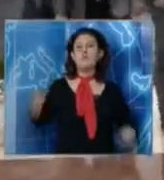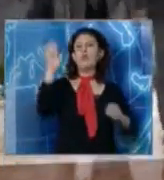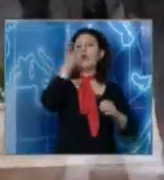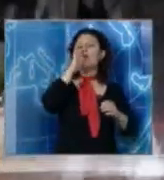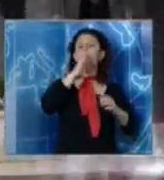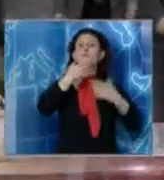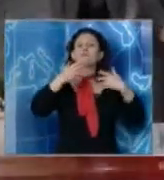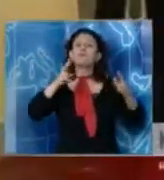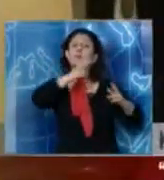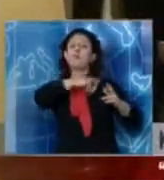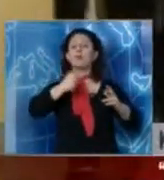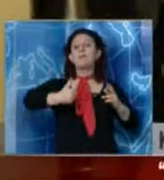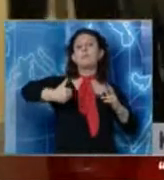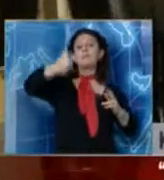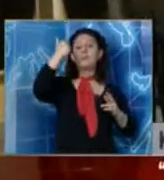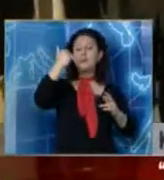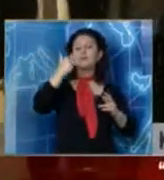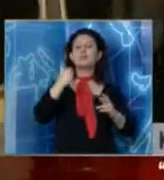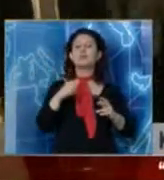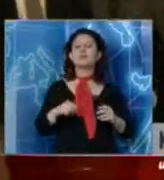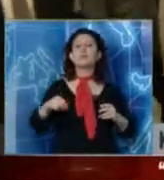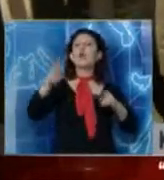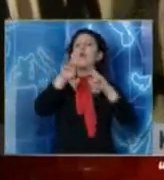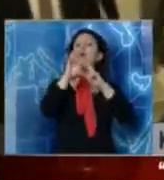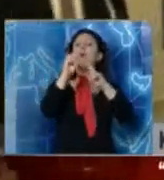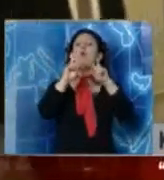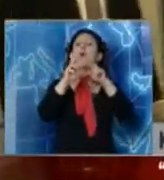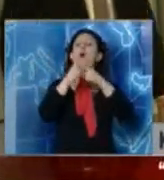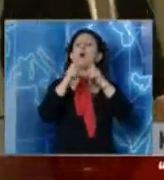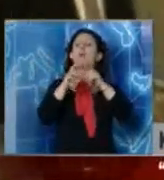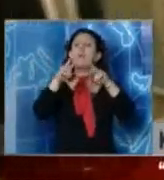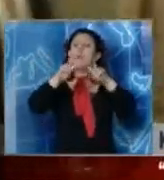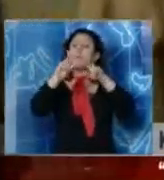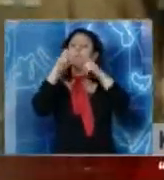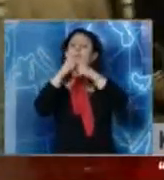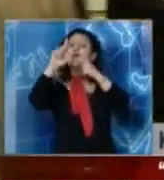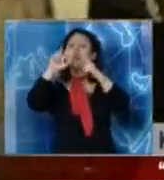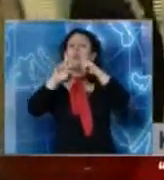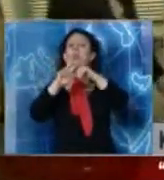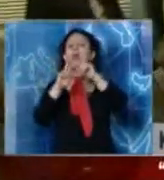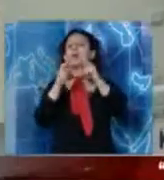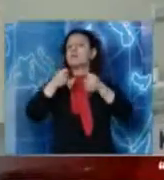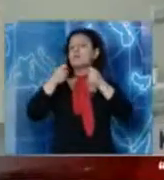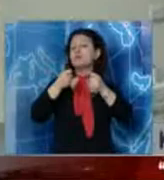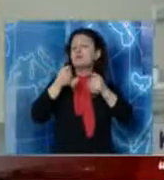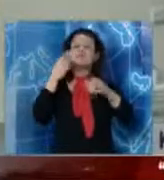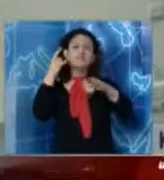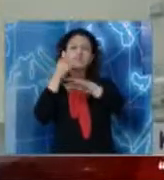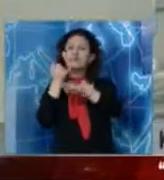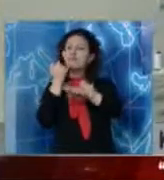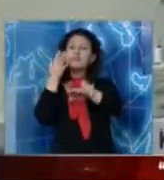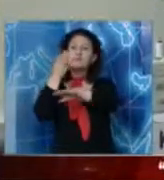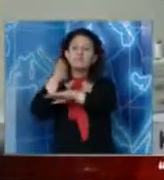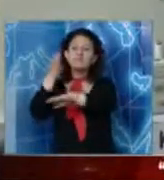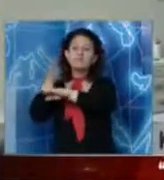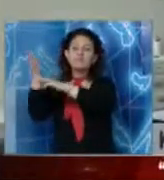Kocaeli Büyükşehir Belediye Başkanı İbrahim Karaosmanoğlu, KOMEİ'nin Mevlana Kurs Merkezi'ni ziyaret etti. Selamünaleyküm.